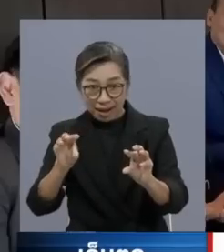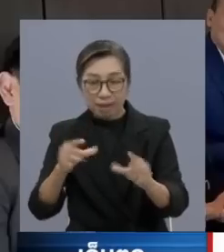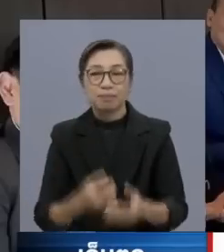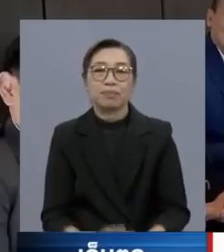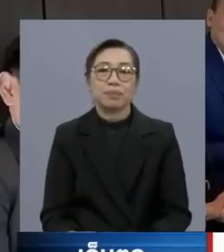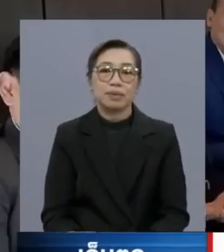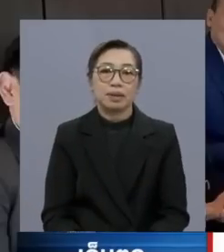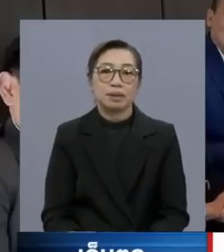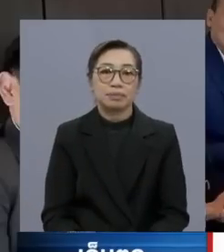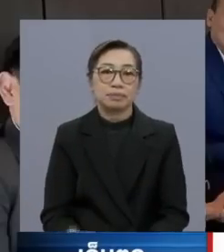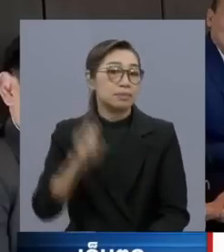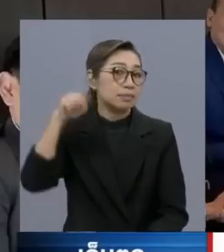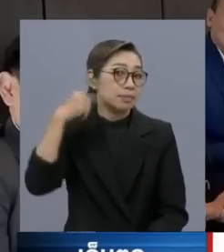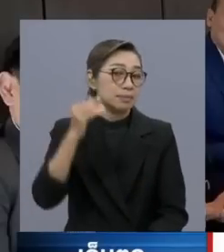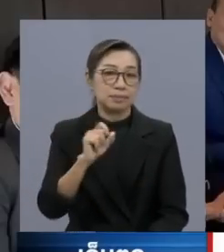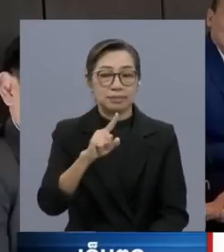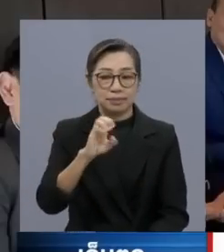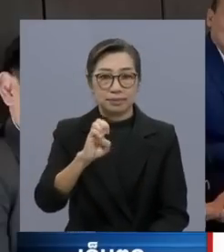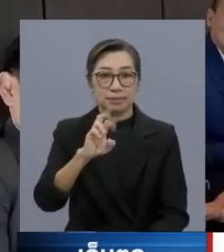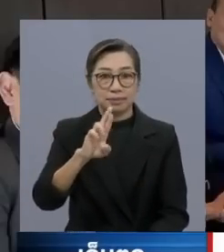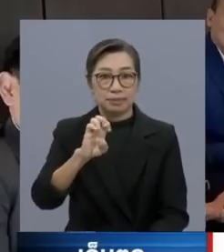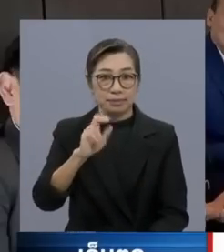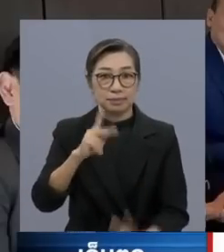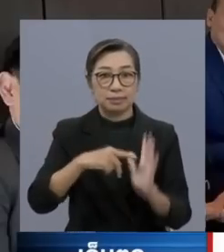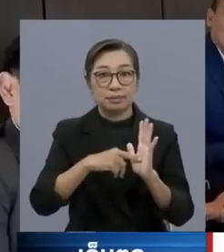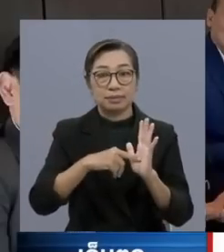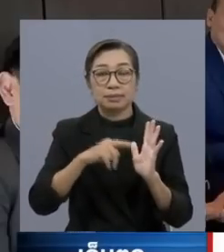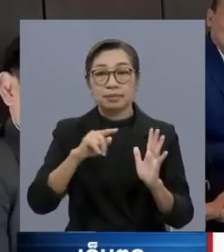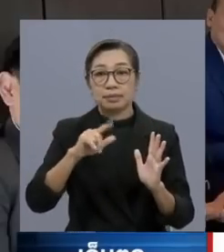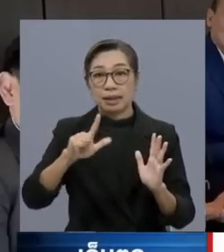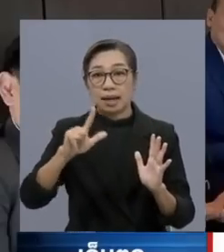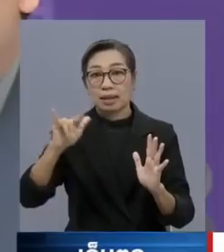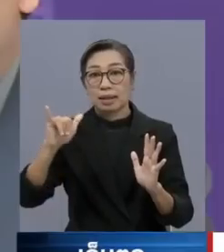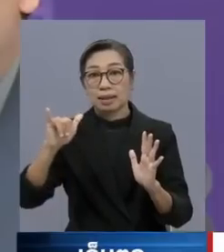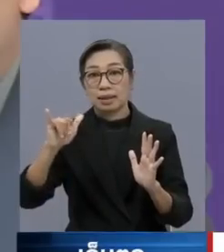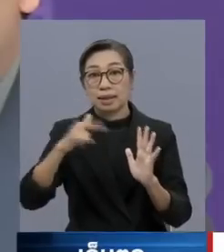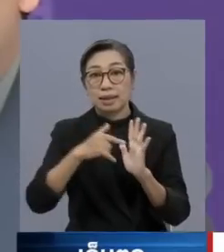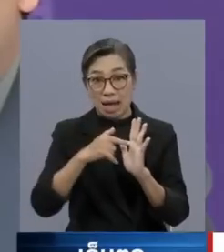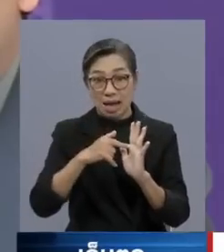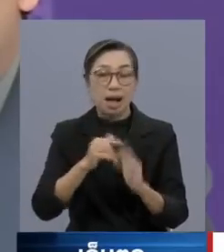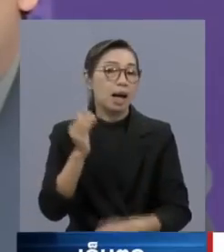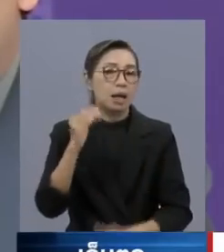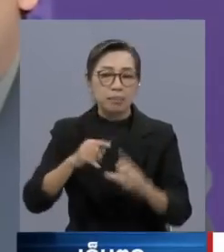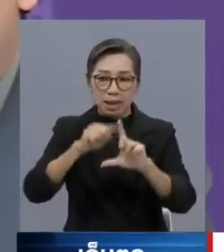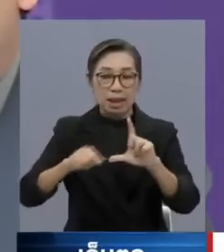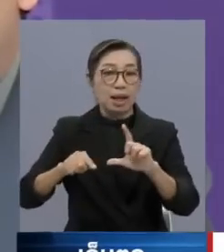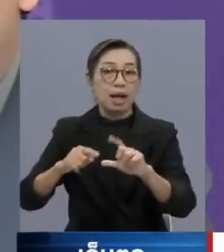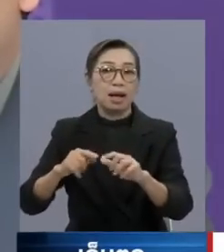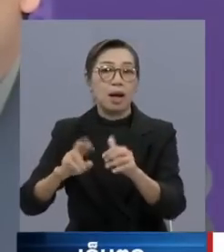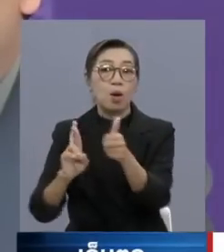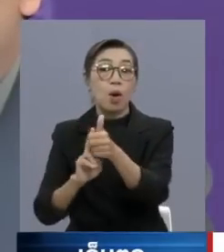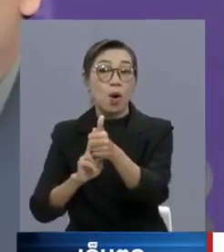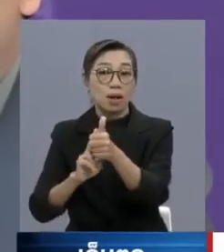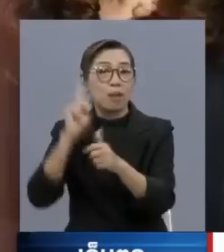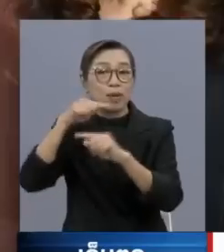ขณะเดียวกันคุณสิริกัญญาตันสกุลครับรองหัวหน้าพรรคก้าวไกลแล้วก็เป็นคณะกรรมการประสานงานในช่วงเปลี่ยนผ่านรัฐบาล นะครับก็โพสต์